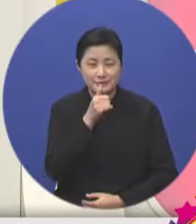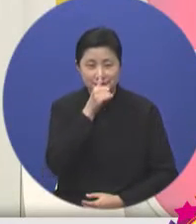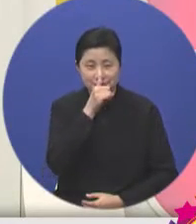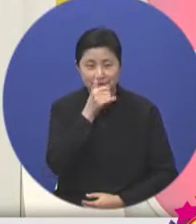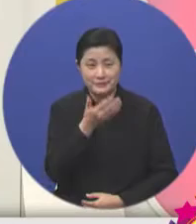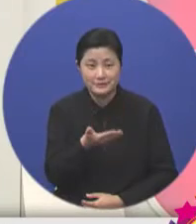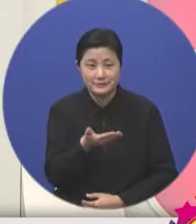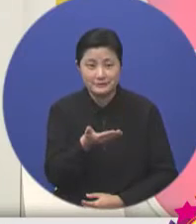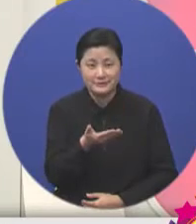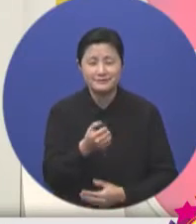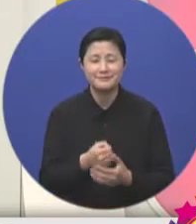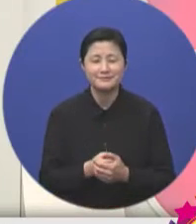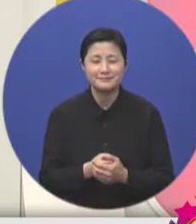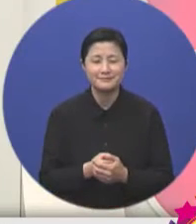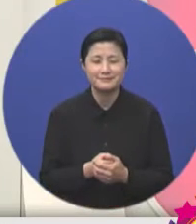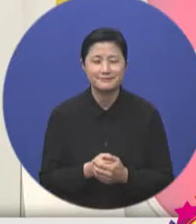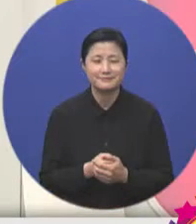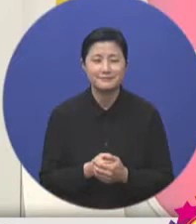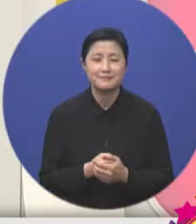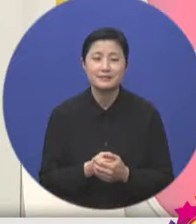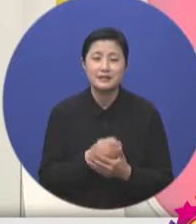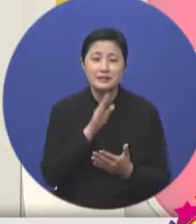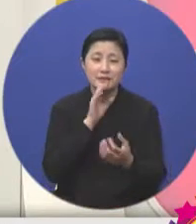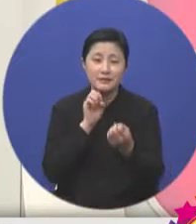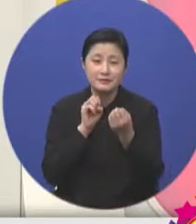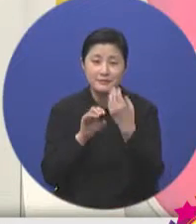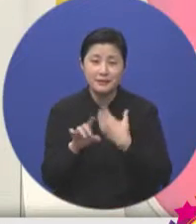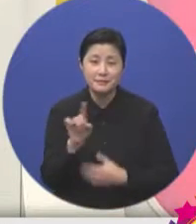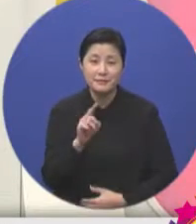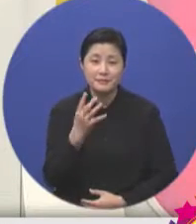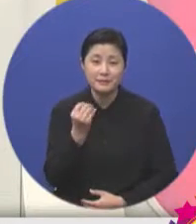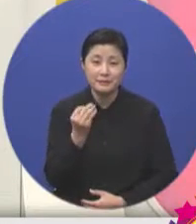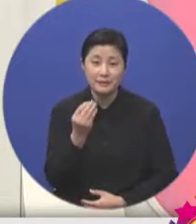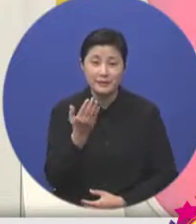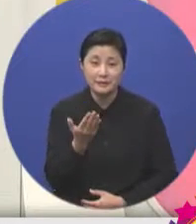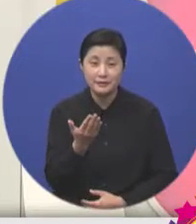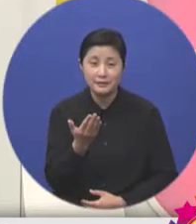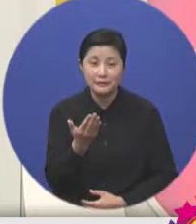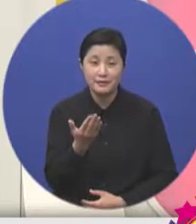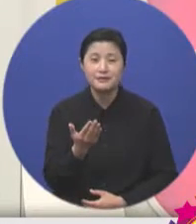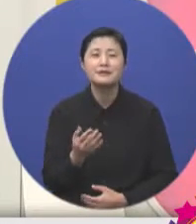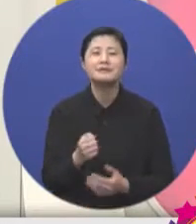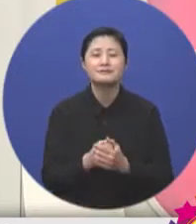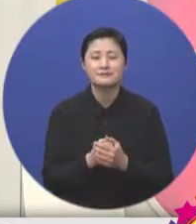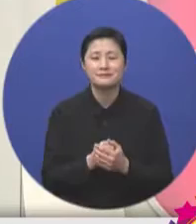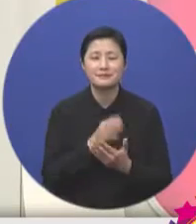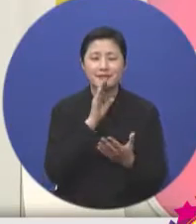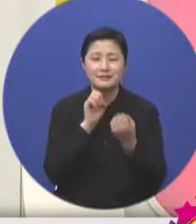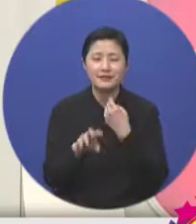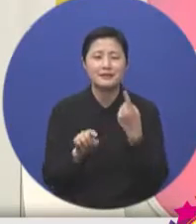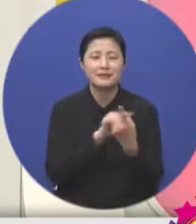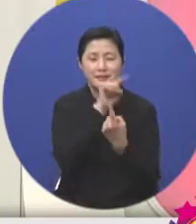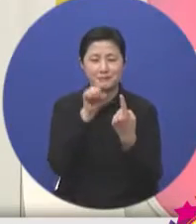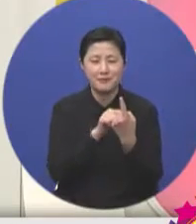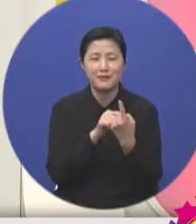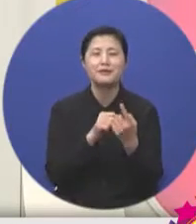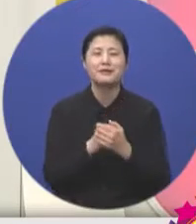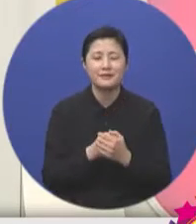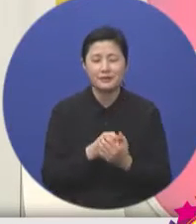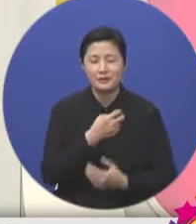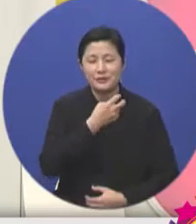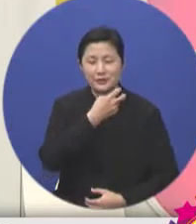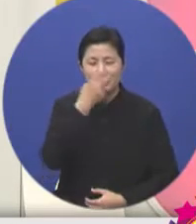네. 짜잔짠. 짜잔. 바로 정답은 몇 번? 손빈 씨 몇 번? 정답은.